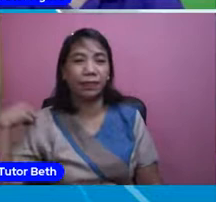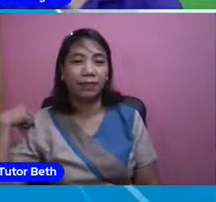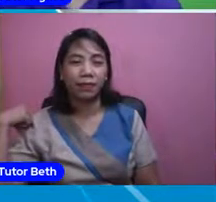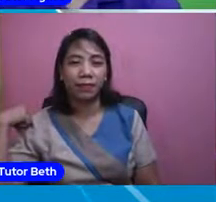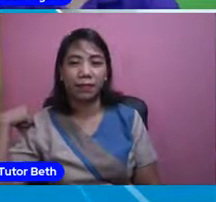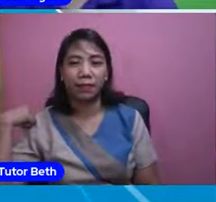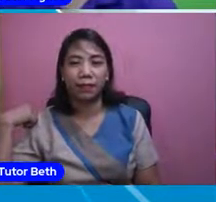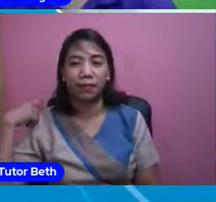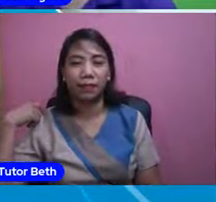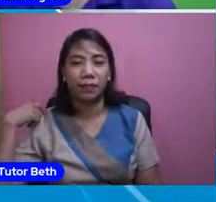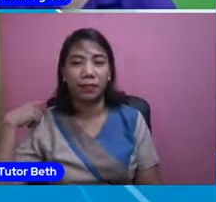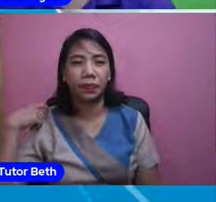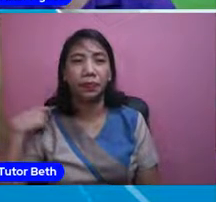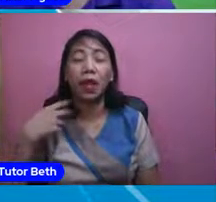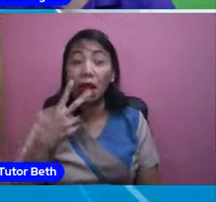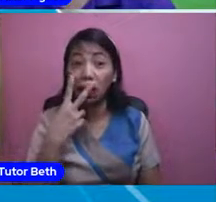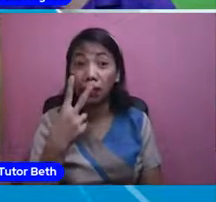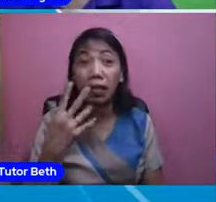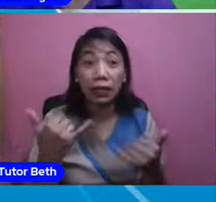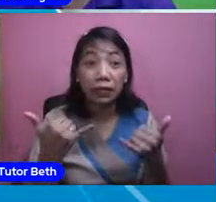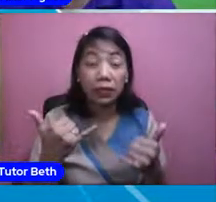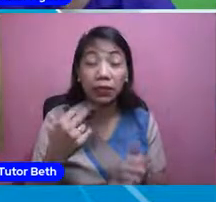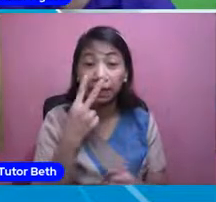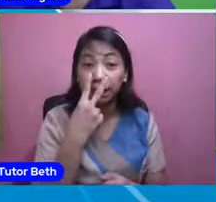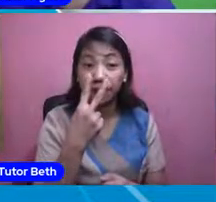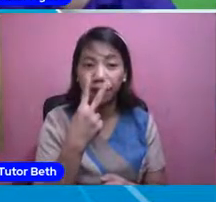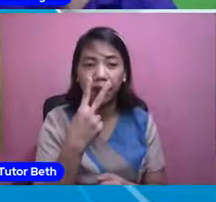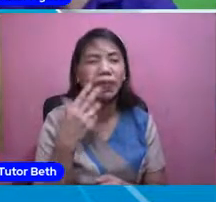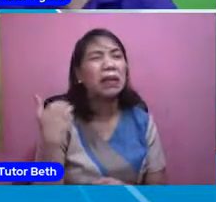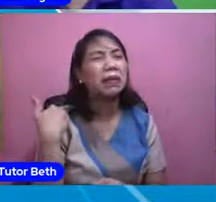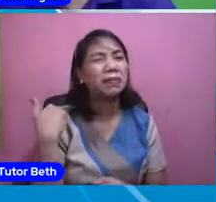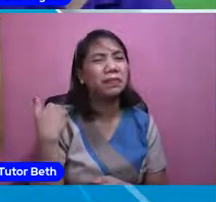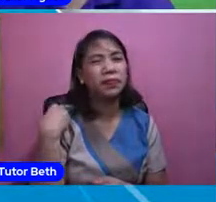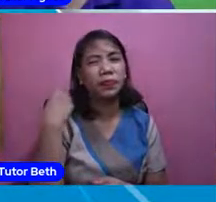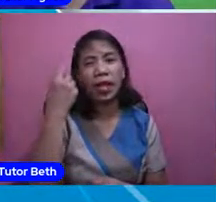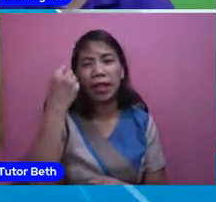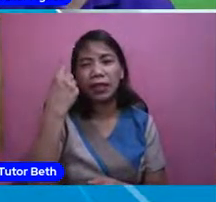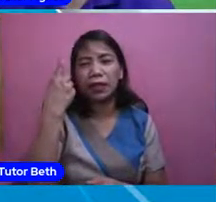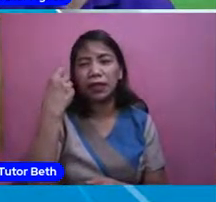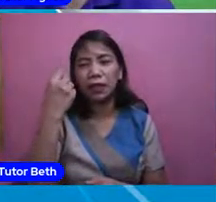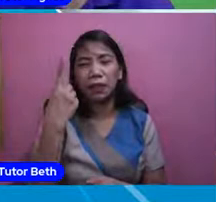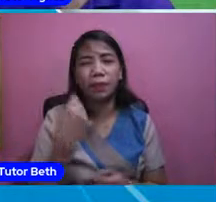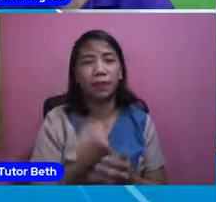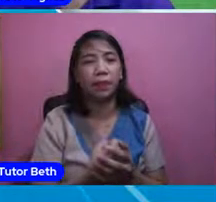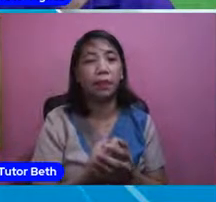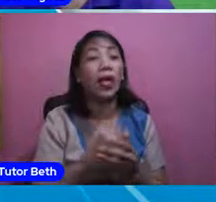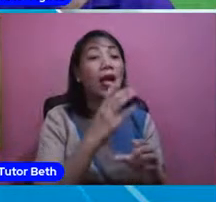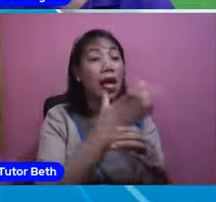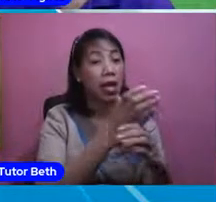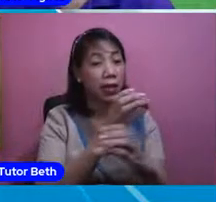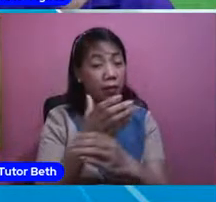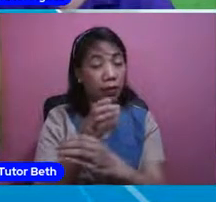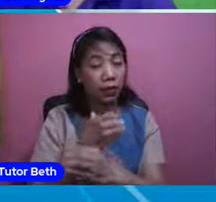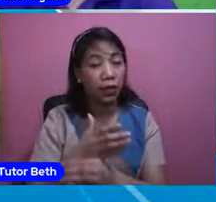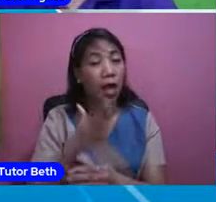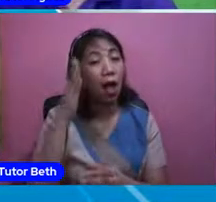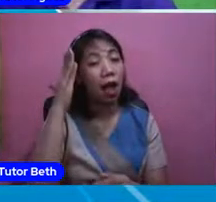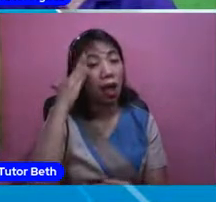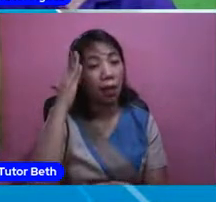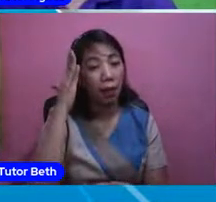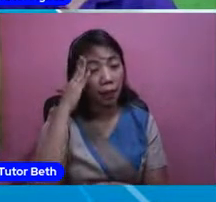titignan ko kung meron talaga kayong natandaan sa ibinahagi kong kaalaman sa inyo.